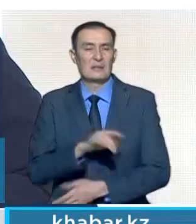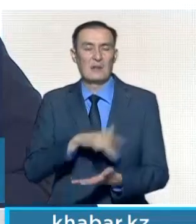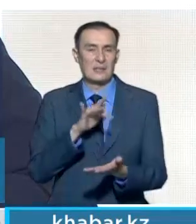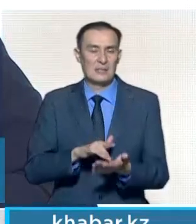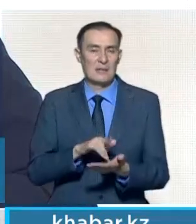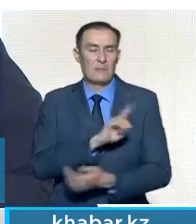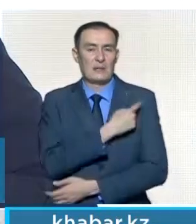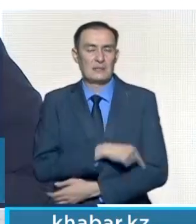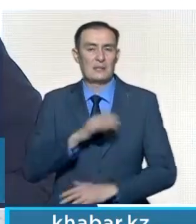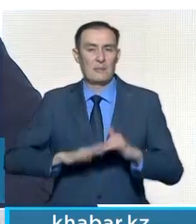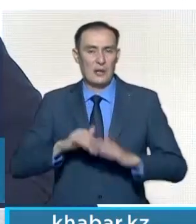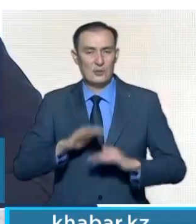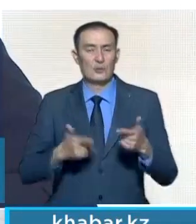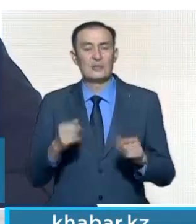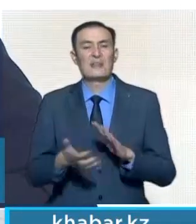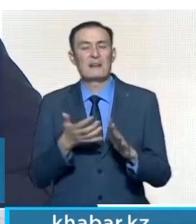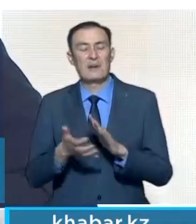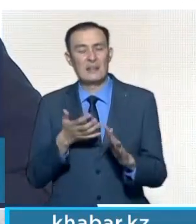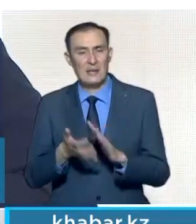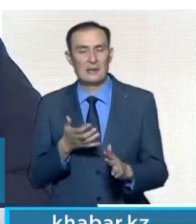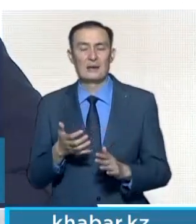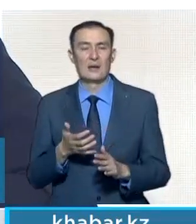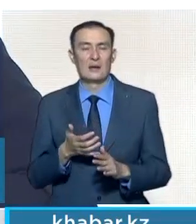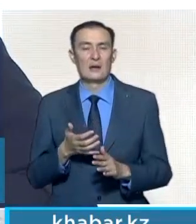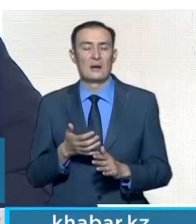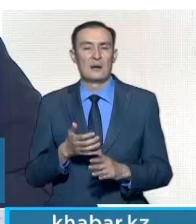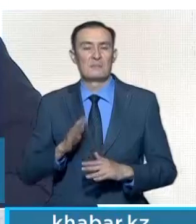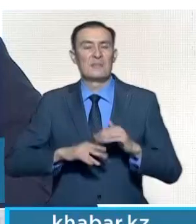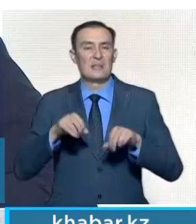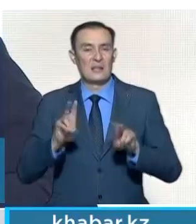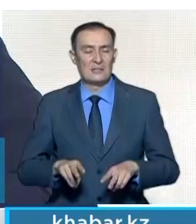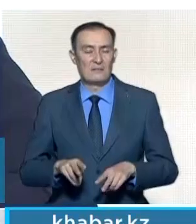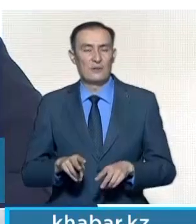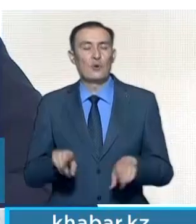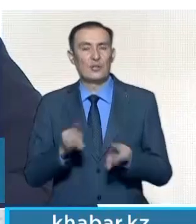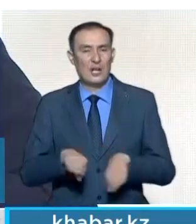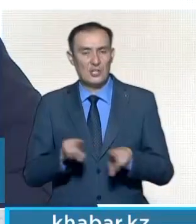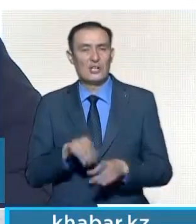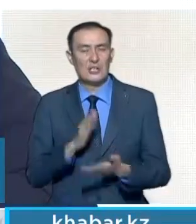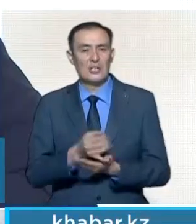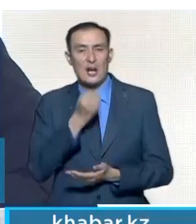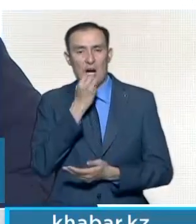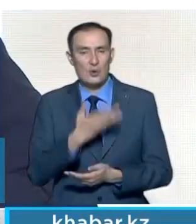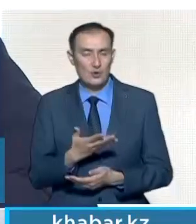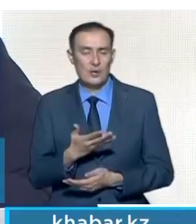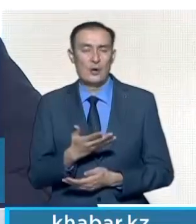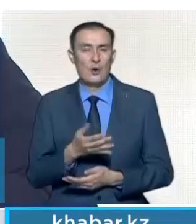городские больницы, там, где действительно не хватает рук, не хватает специалистов, но вместе с тем имеются хорошие